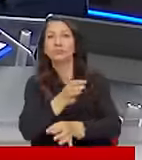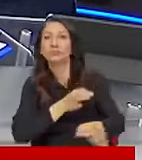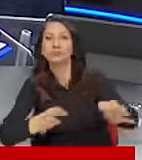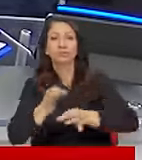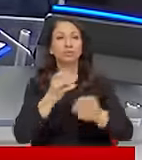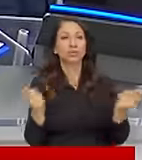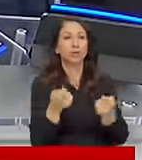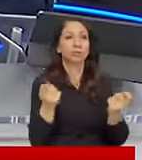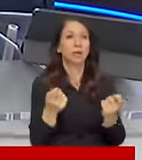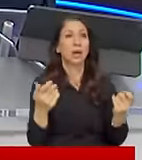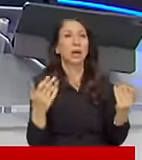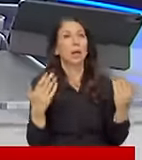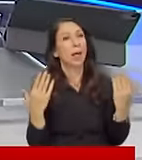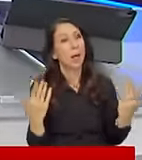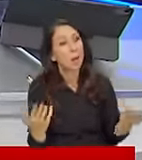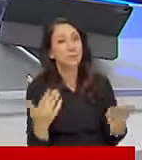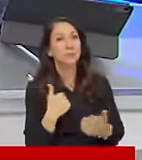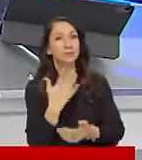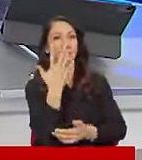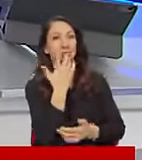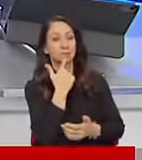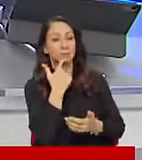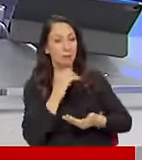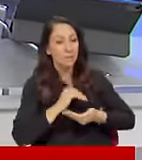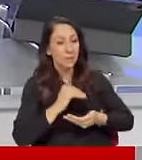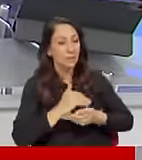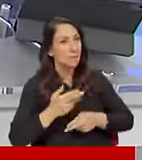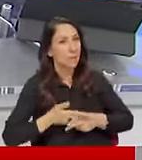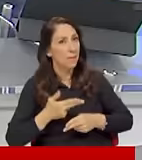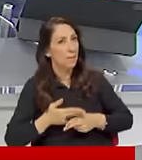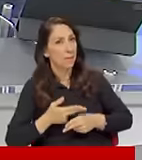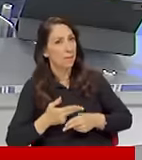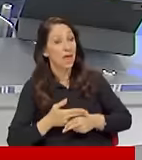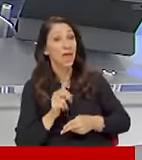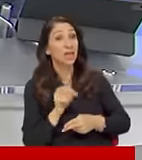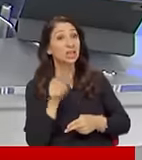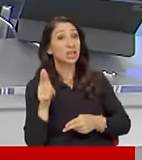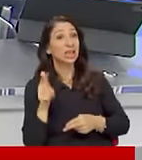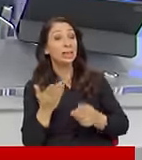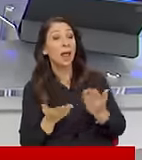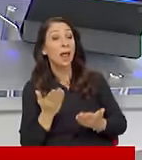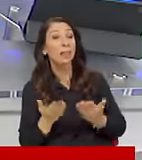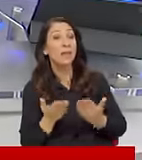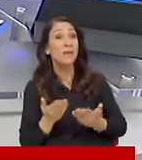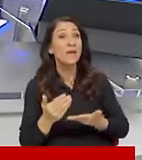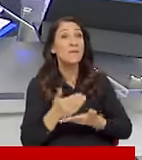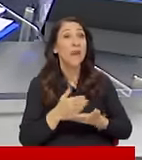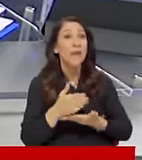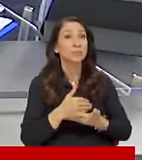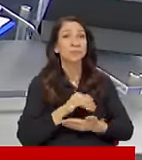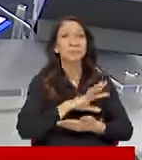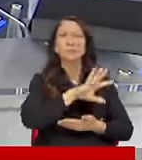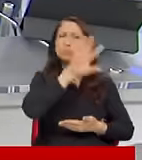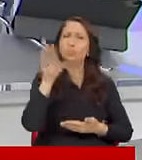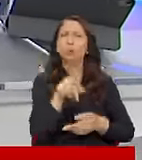çalışması, elbette bizim 5 yıldır biriktirdiklerimiz, ilçelerdeki ölçümlerimiz, verilerimiz, bütün